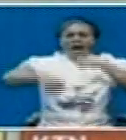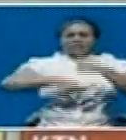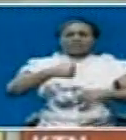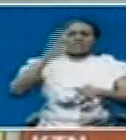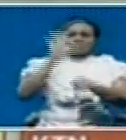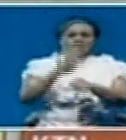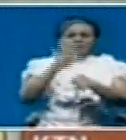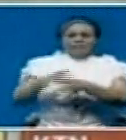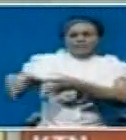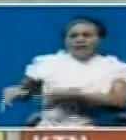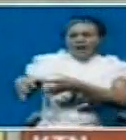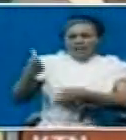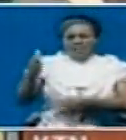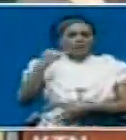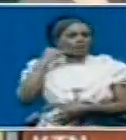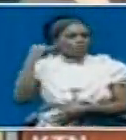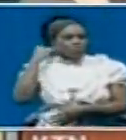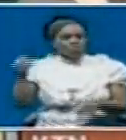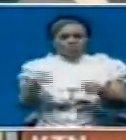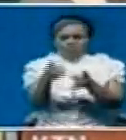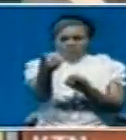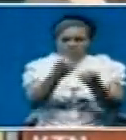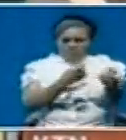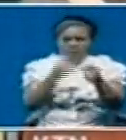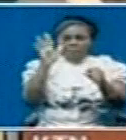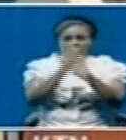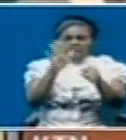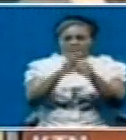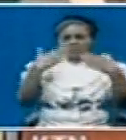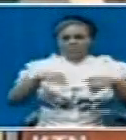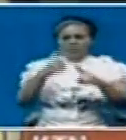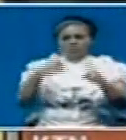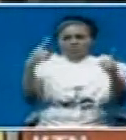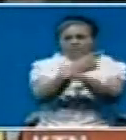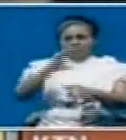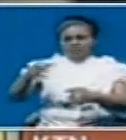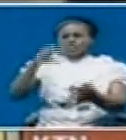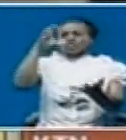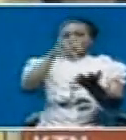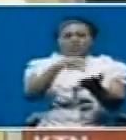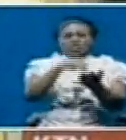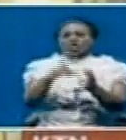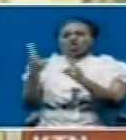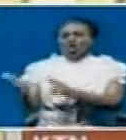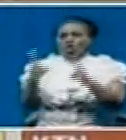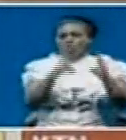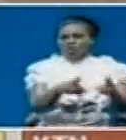mbwembwe za mchezo wa raga mjini humu na kuvutia watu kutoka miji mbalimbali. Lakini hali haikuwa kama